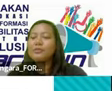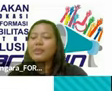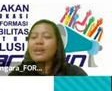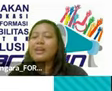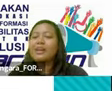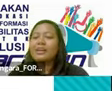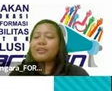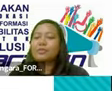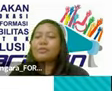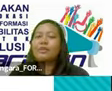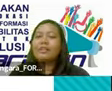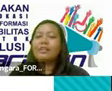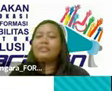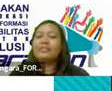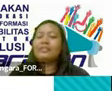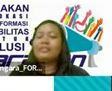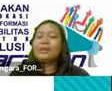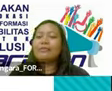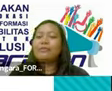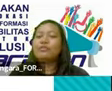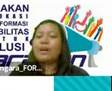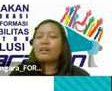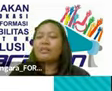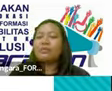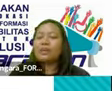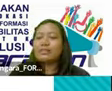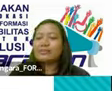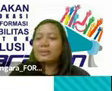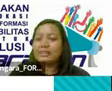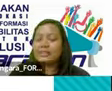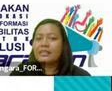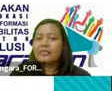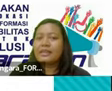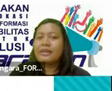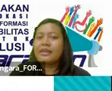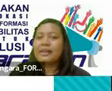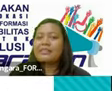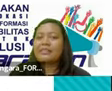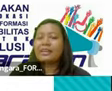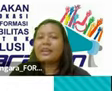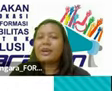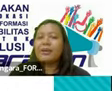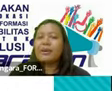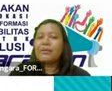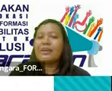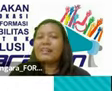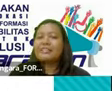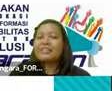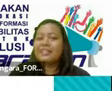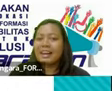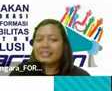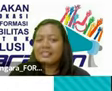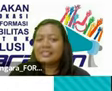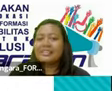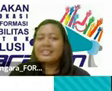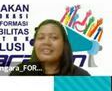satu pengguna kru. Dan di sini mereka berjuang untuk akses pendidikan. Jadi mereka beradaptasi dengan ruang-ruang kelas yang